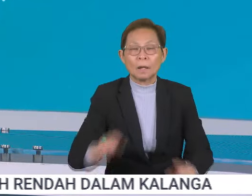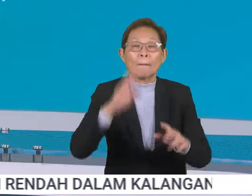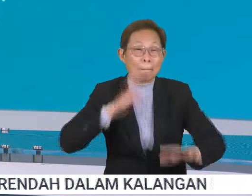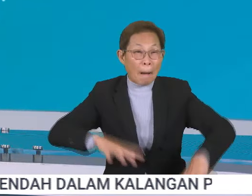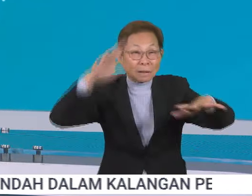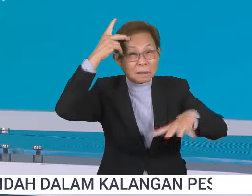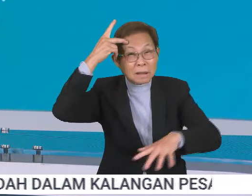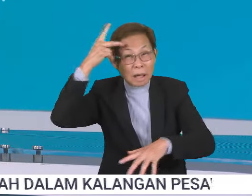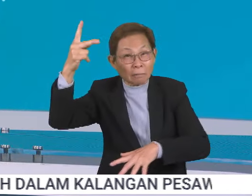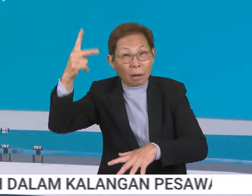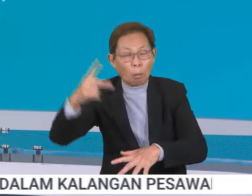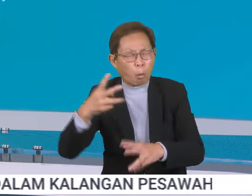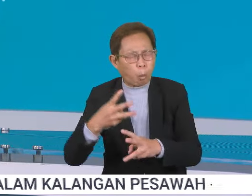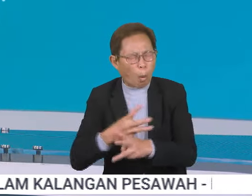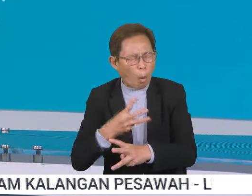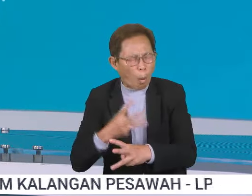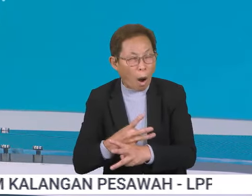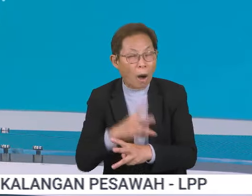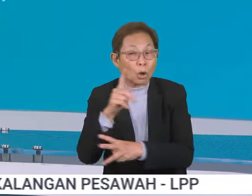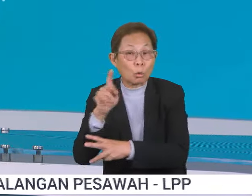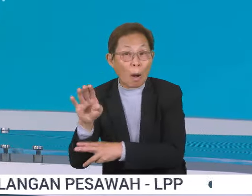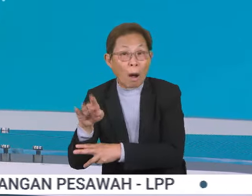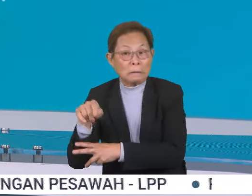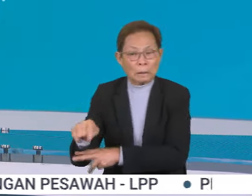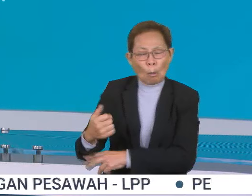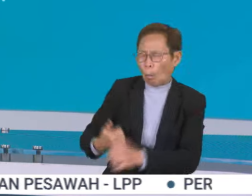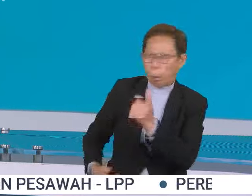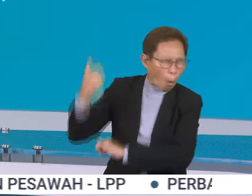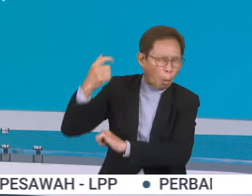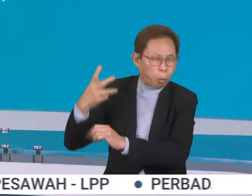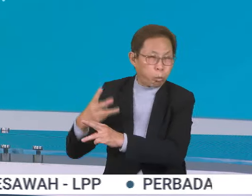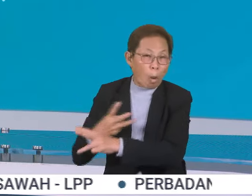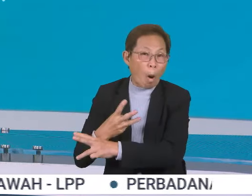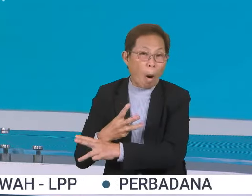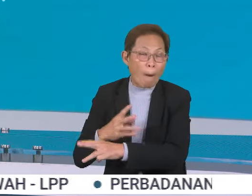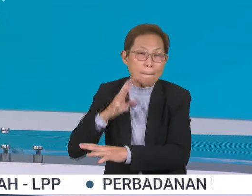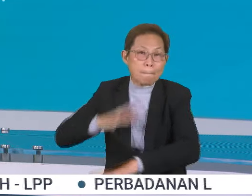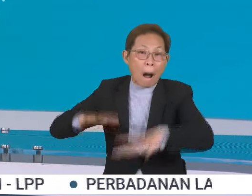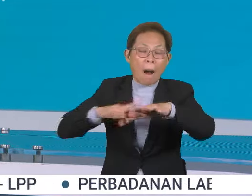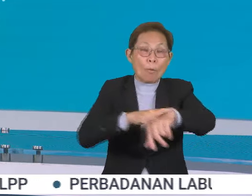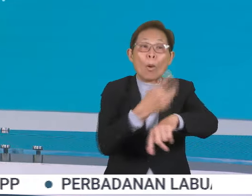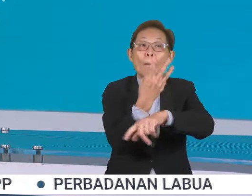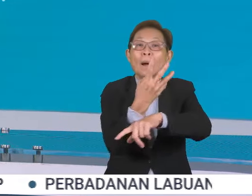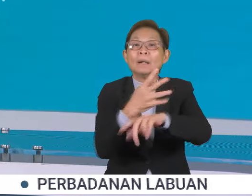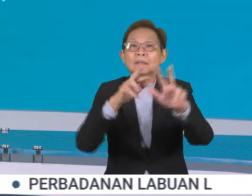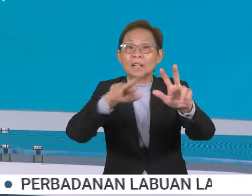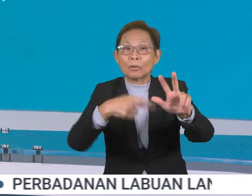Situasi banjir di Kelantan juga memburuk dengan daerah Kota Baru antara teruk terjejas. Setakat 4 petang tadi,